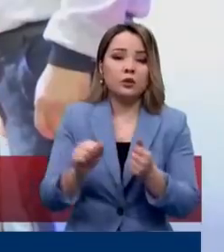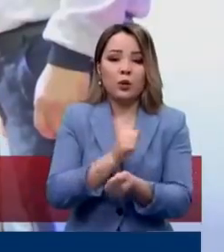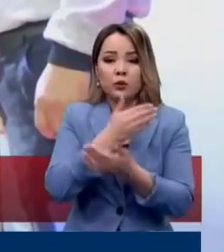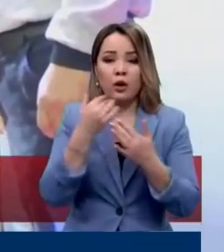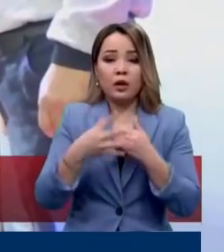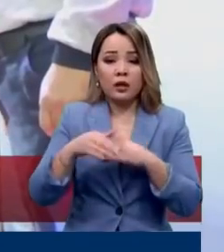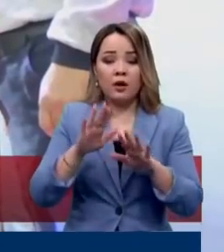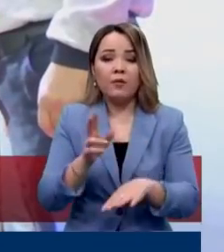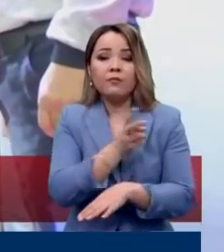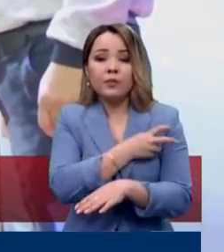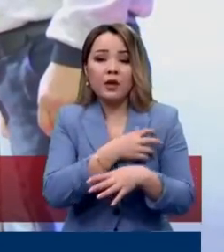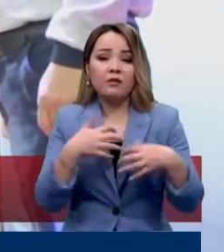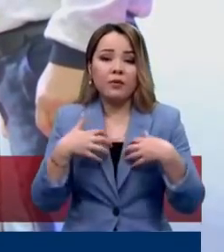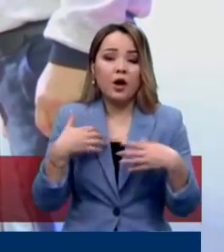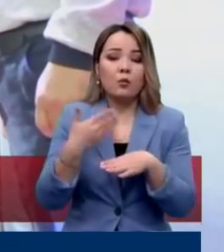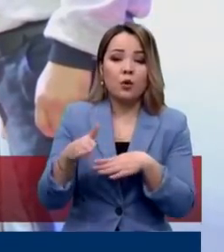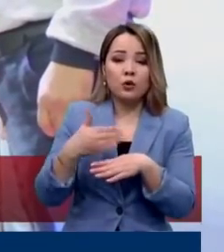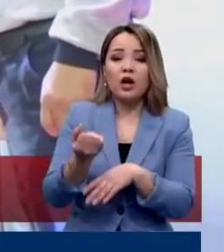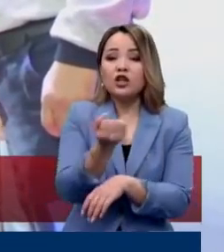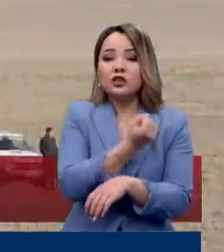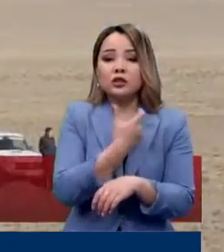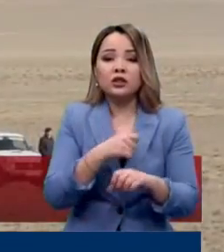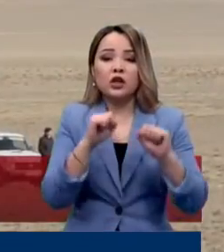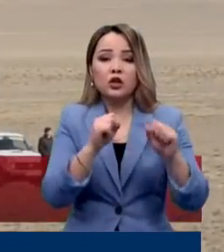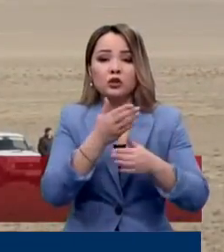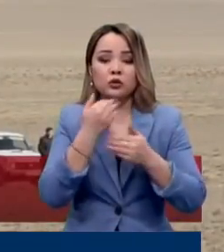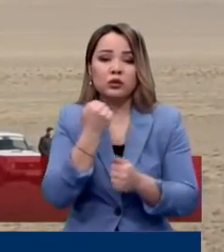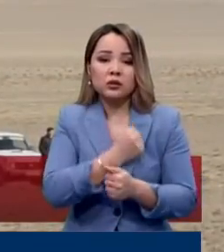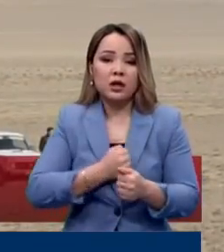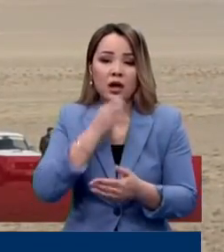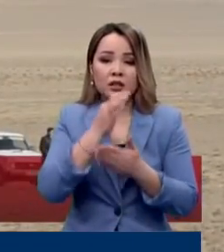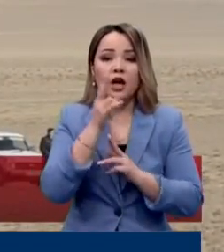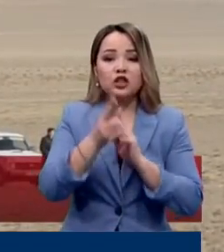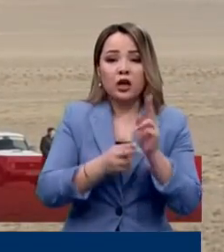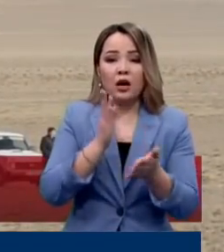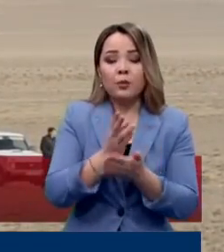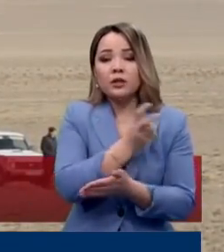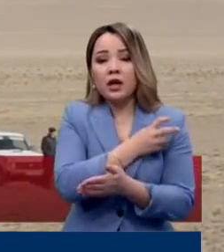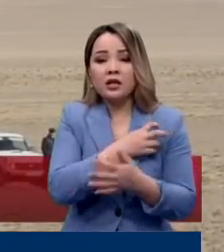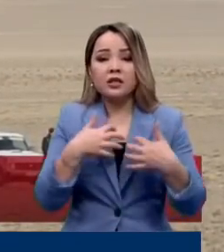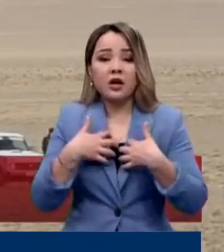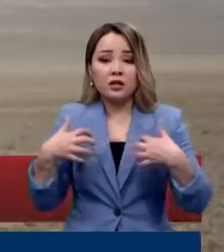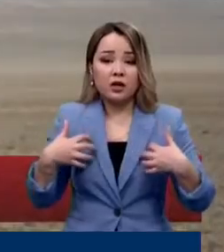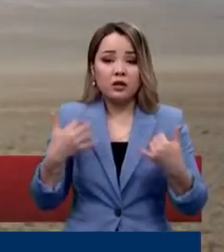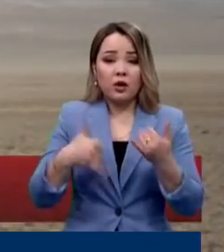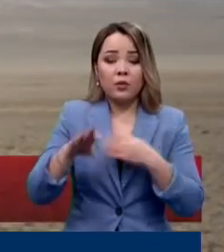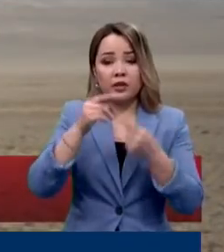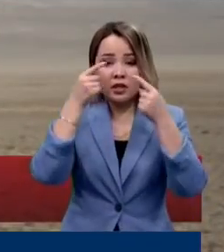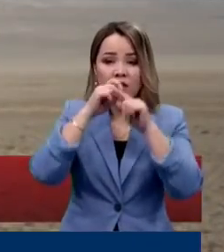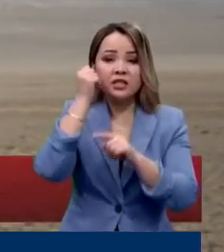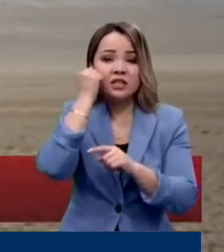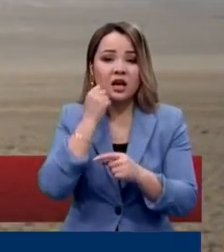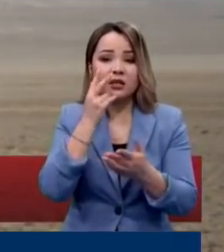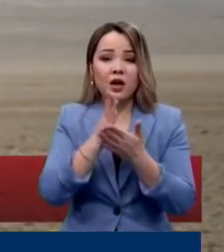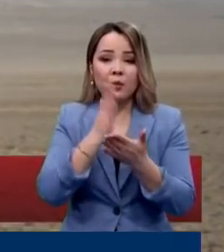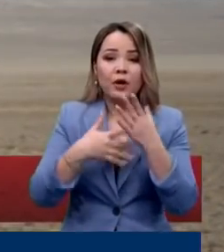елді мекендердегі вет бөлімшелердің де қауқарсыздығынан әбден қаржыған. Шалғай ауылдардағы ветеринарлық техникалар әлде қашан ескірген,